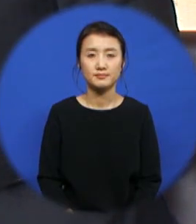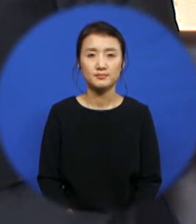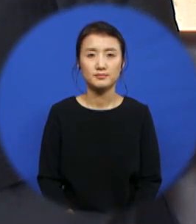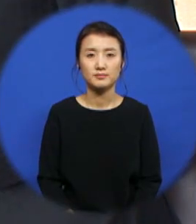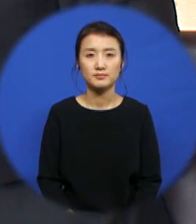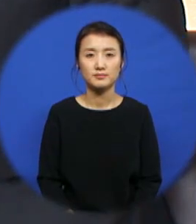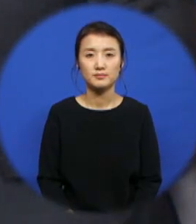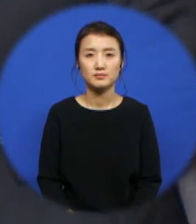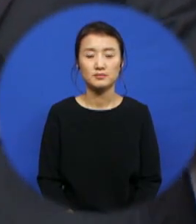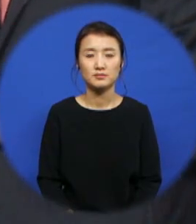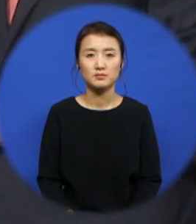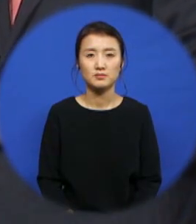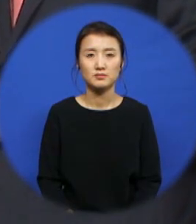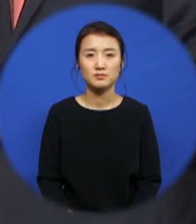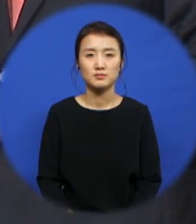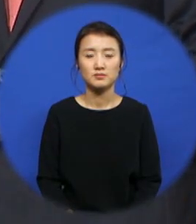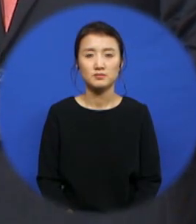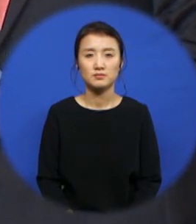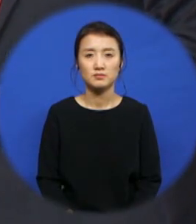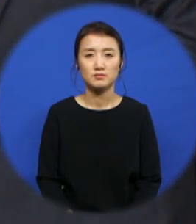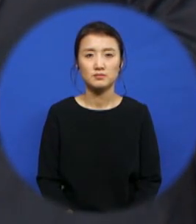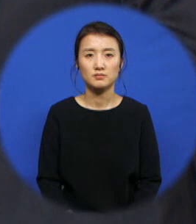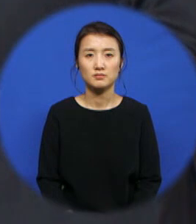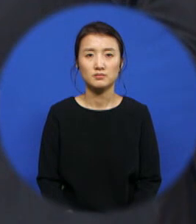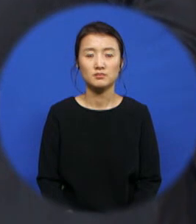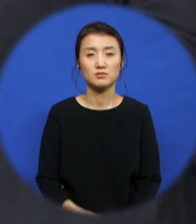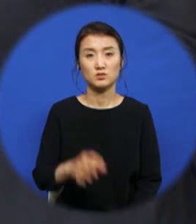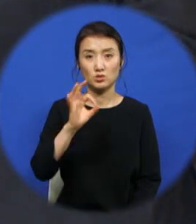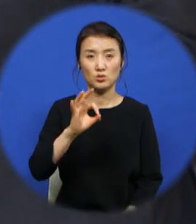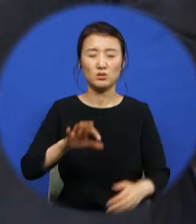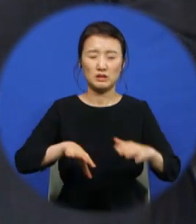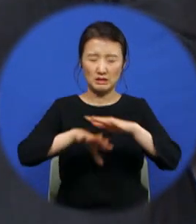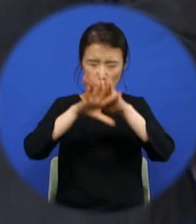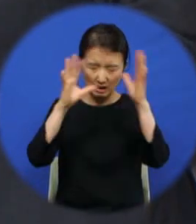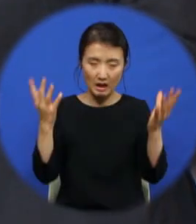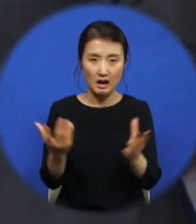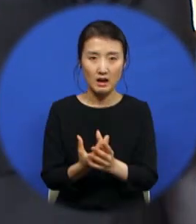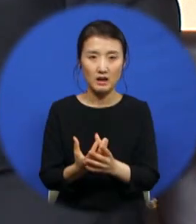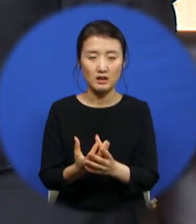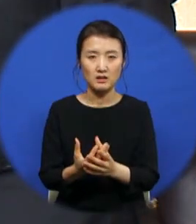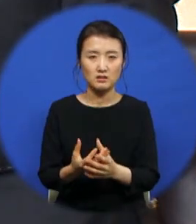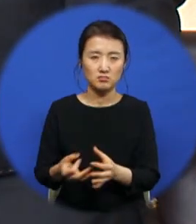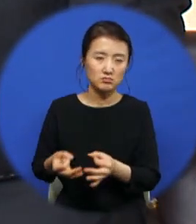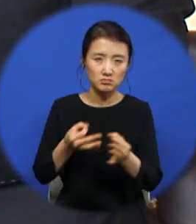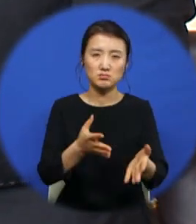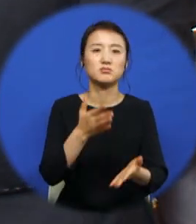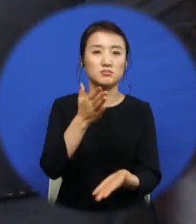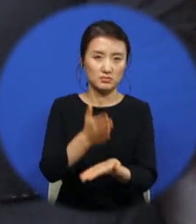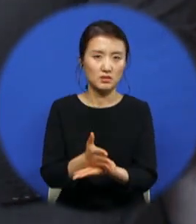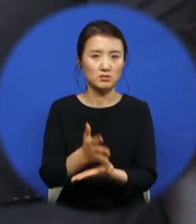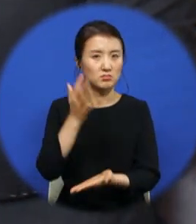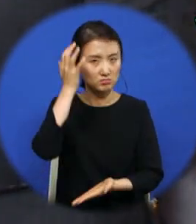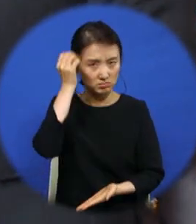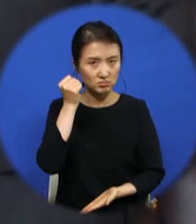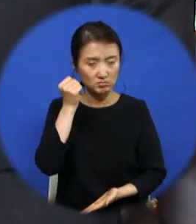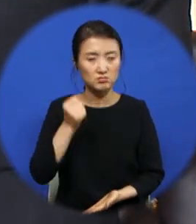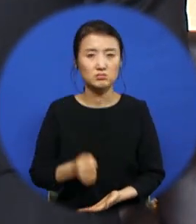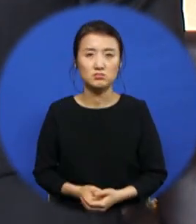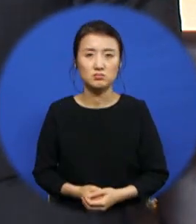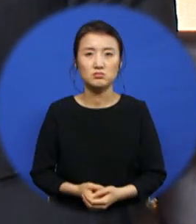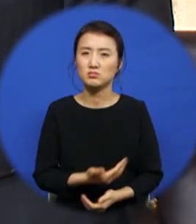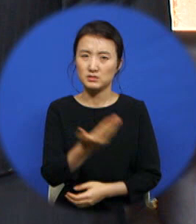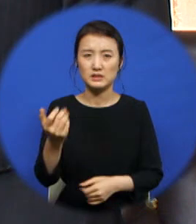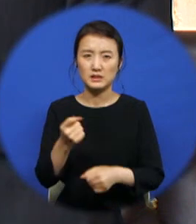모든 돈을 한 바구니에 담지 말아라 그래서 이제 여러분들도 잘 하고